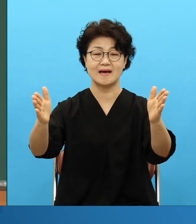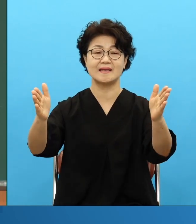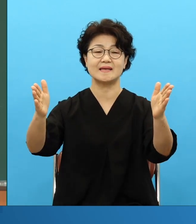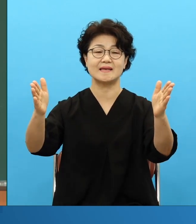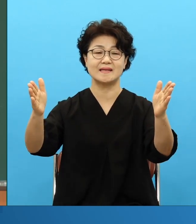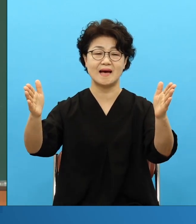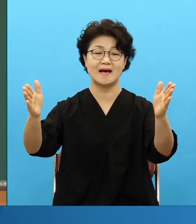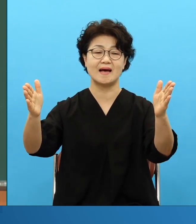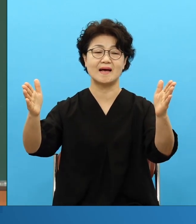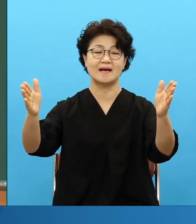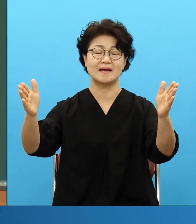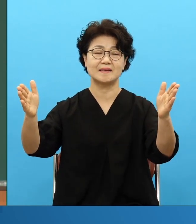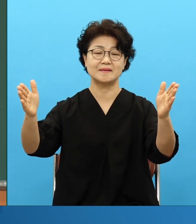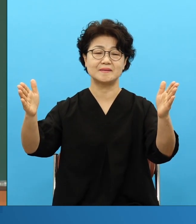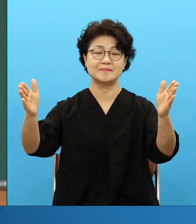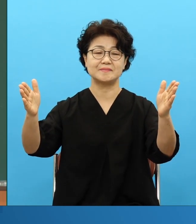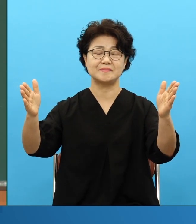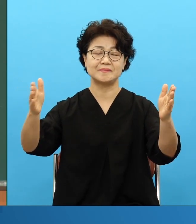시작하리라.